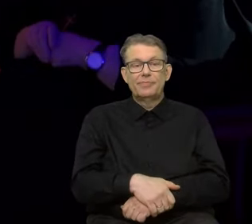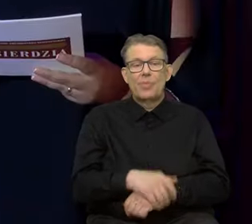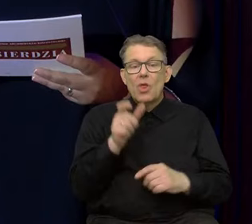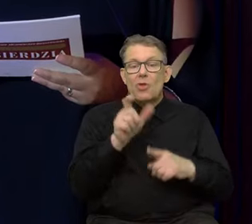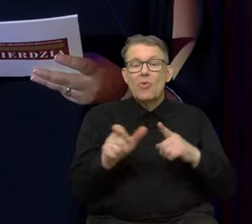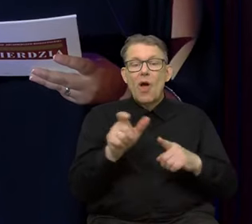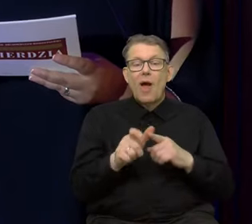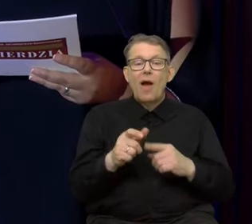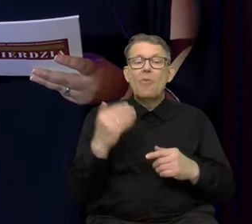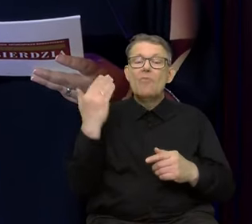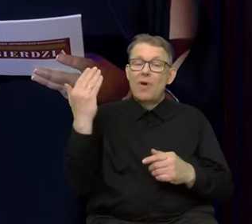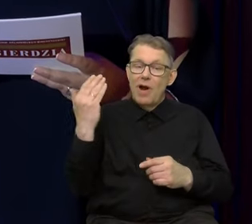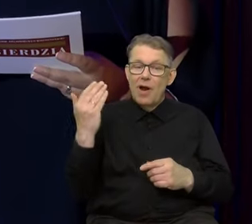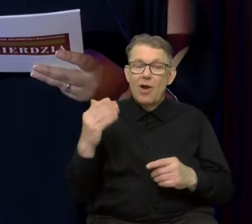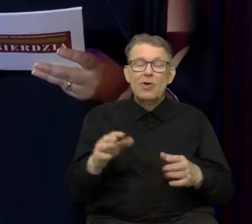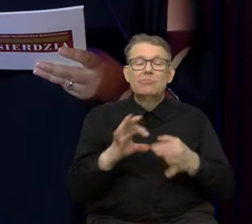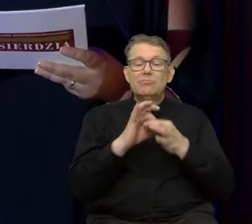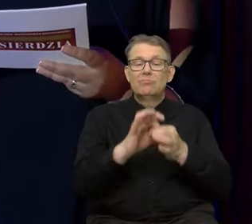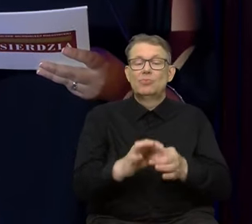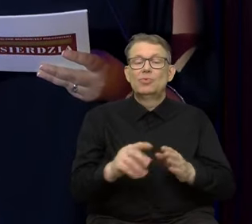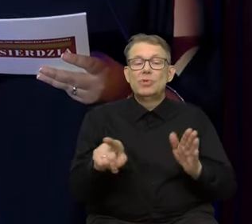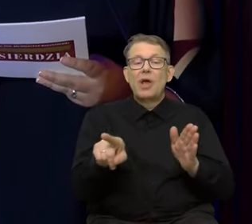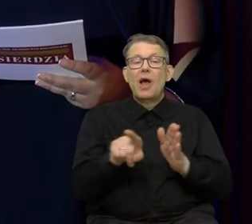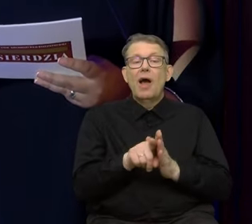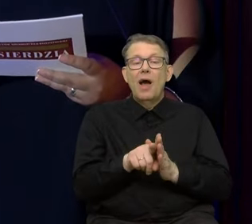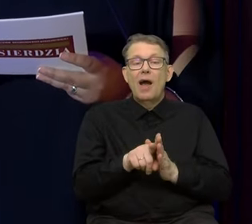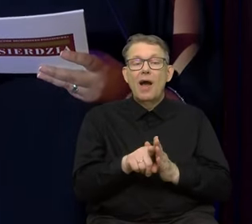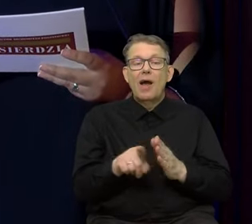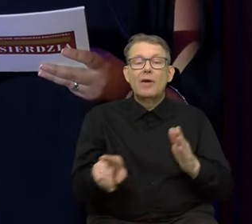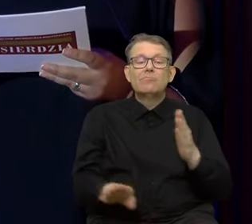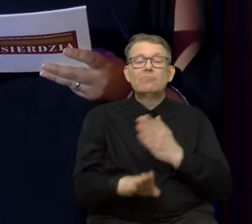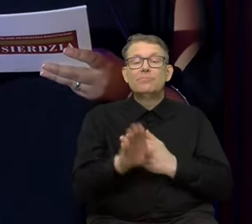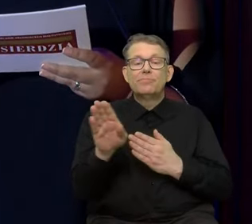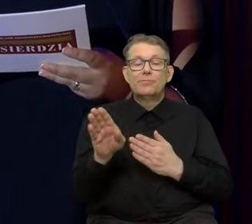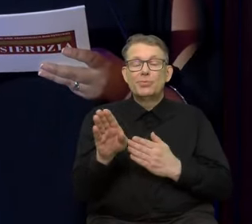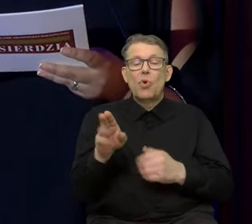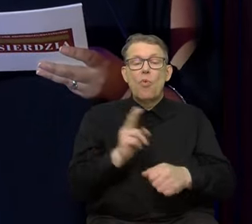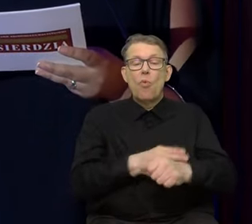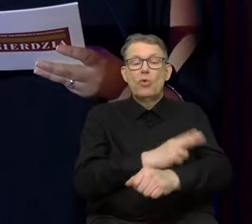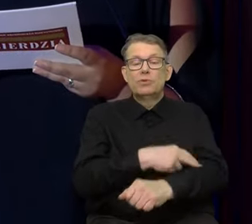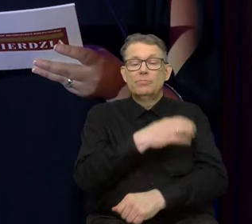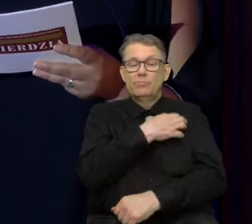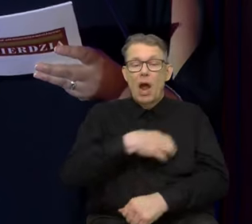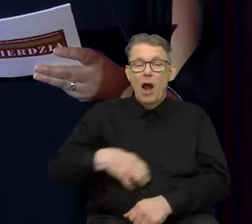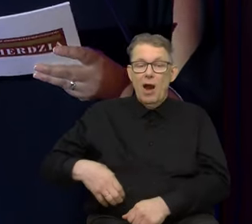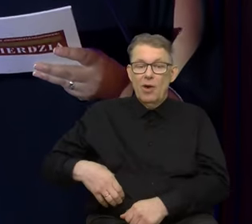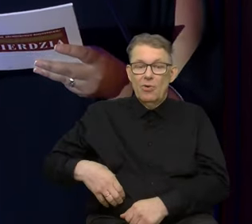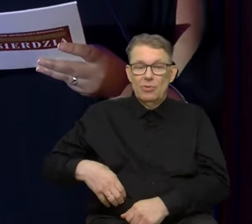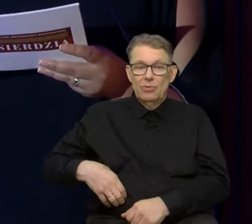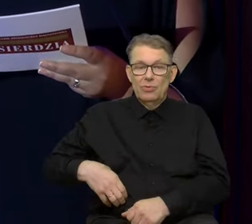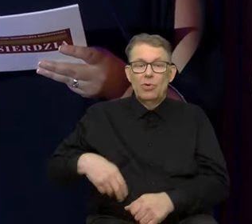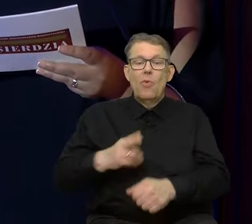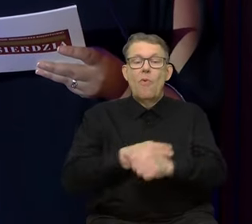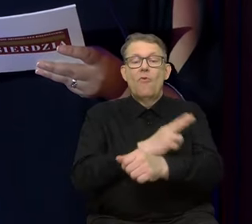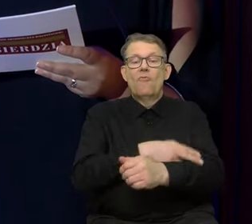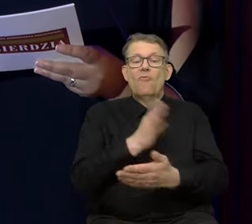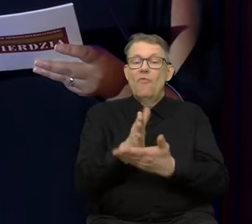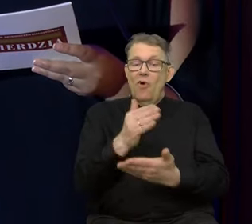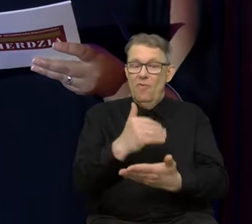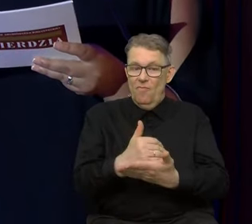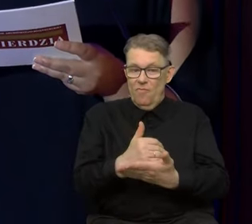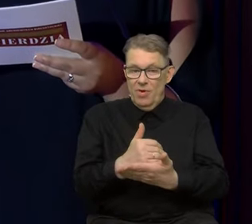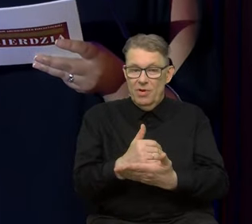Słowa powitania kierujemy do przedstawicieli Urzędu Marszałkowskiego, Urzędu